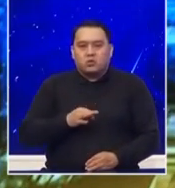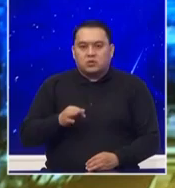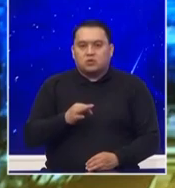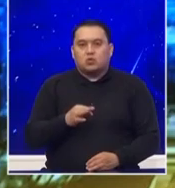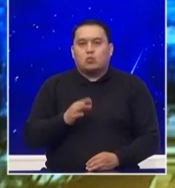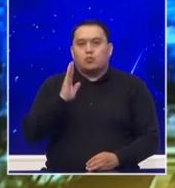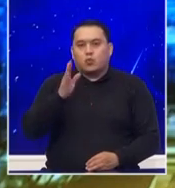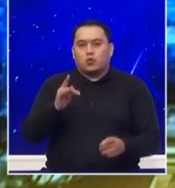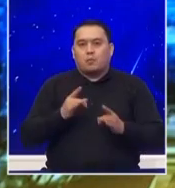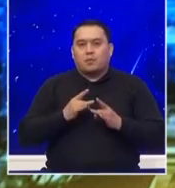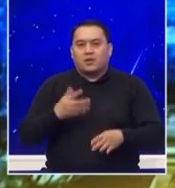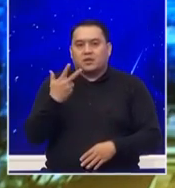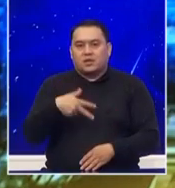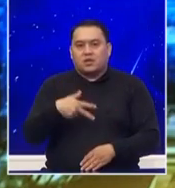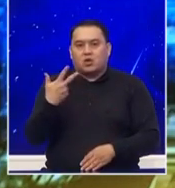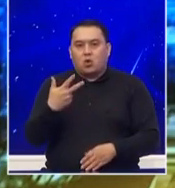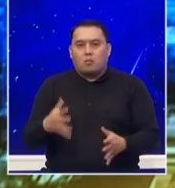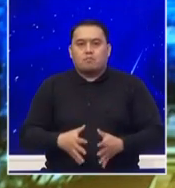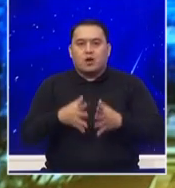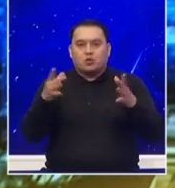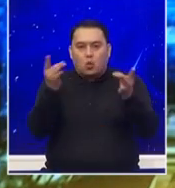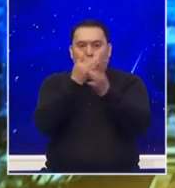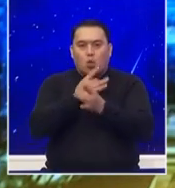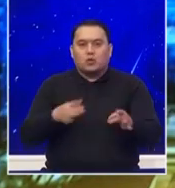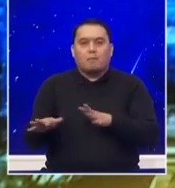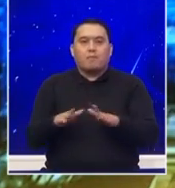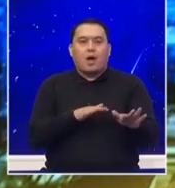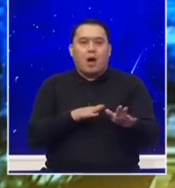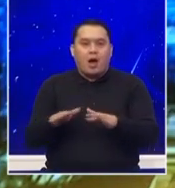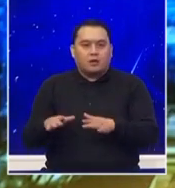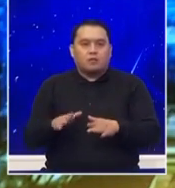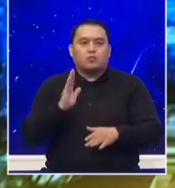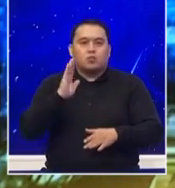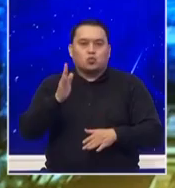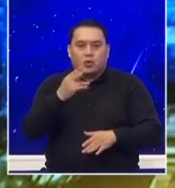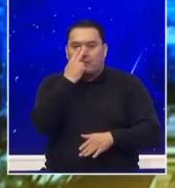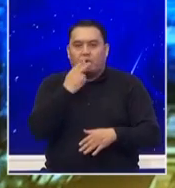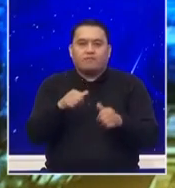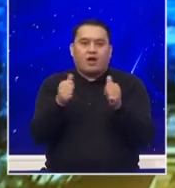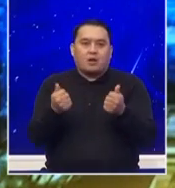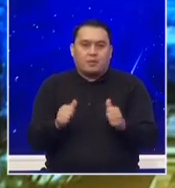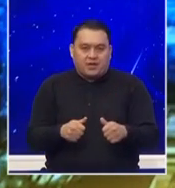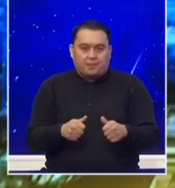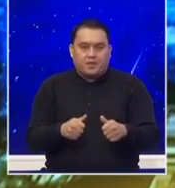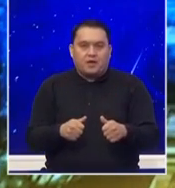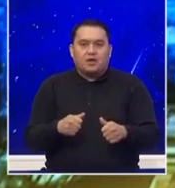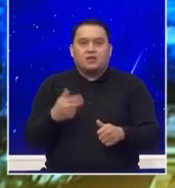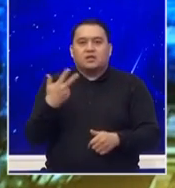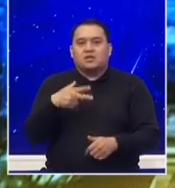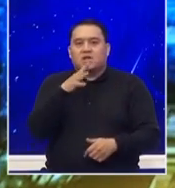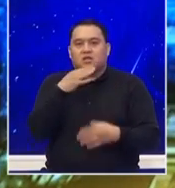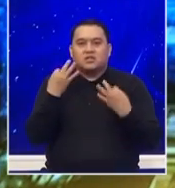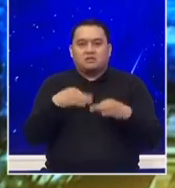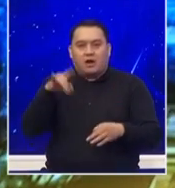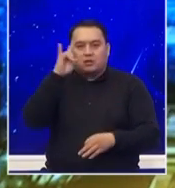области состоится празднование 33 масштабных культурных мероприятий в уже ставшем привычном онлайн-формате, в их числе и